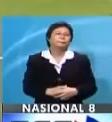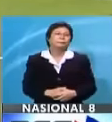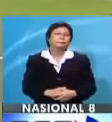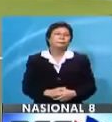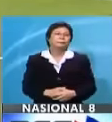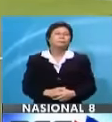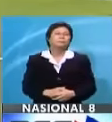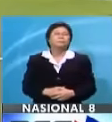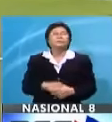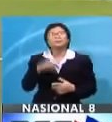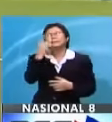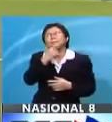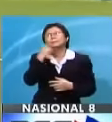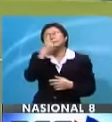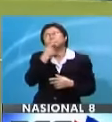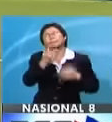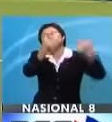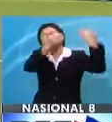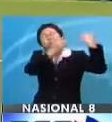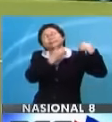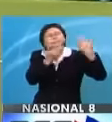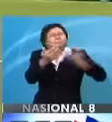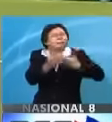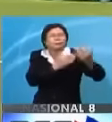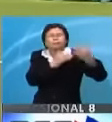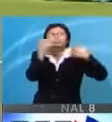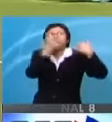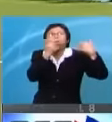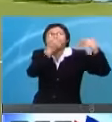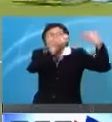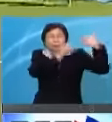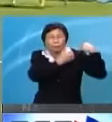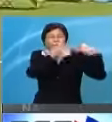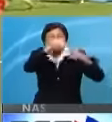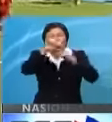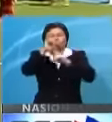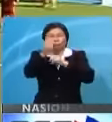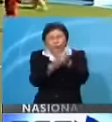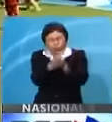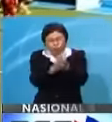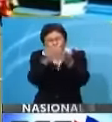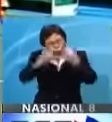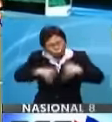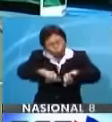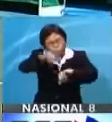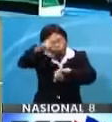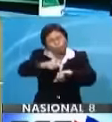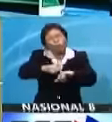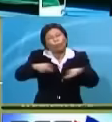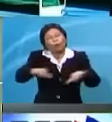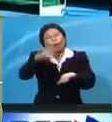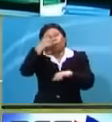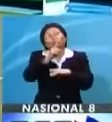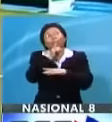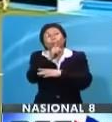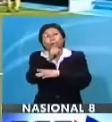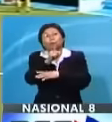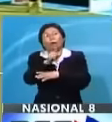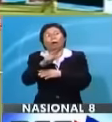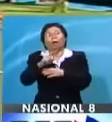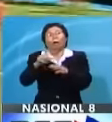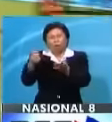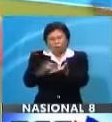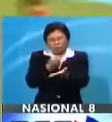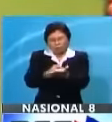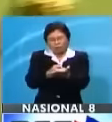Katanya tidak kira siapapun yang memegang jawatan dalam persatuan, usaha perlu terus dilakukan untuk memastikan skuad hoki negara terus berada